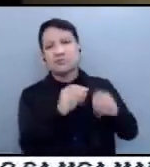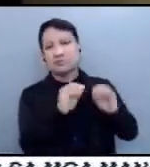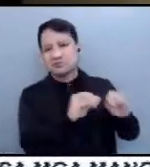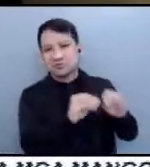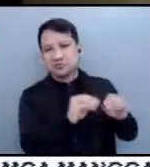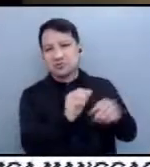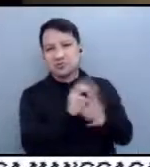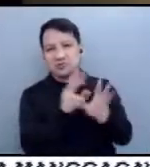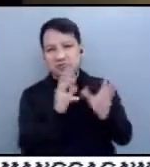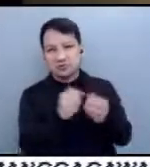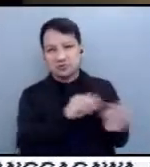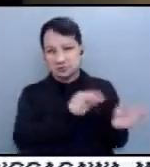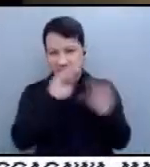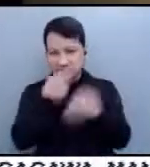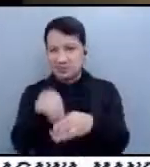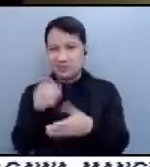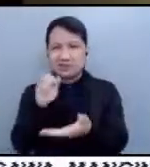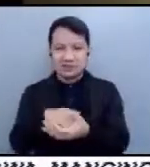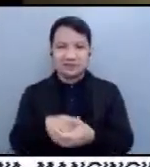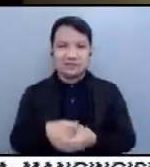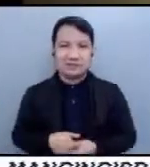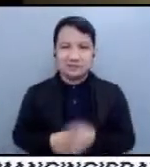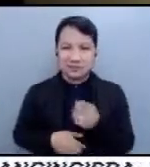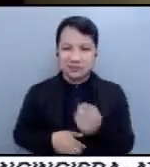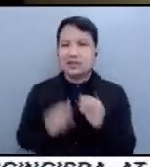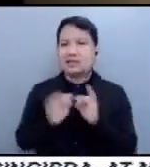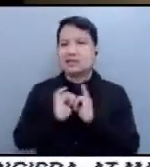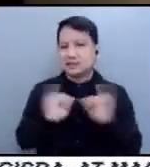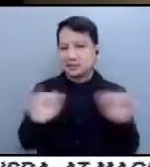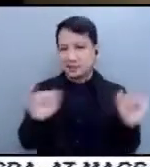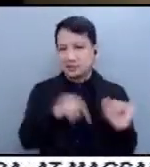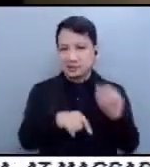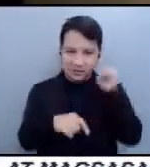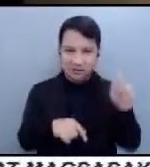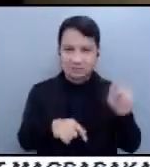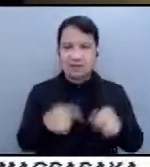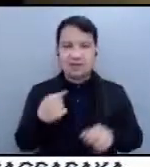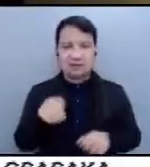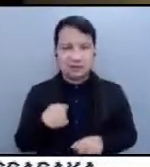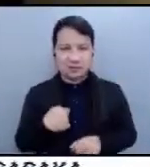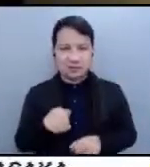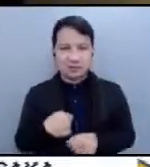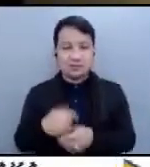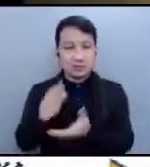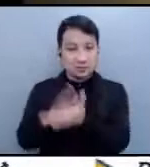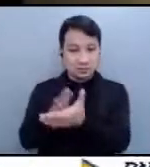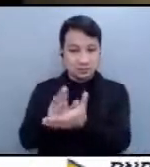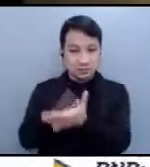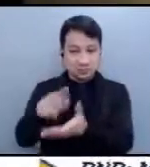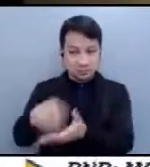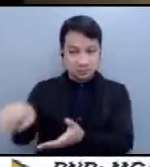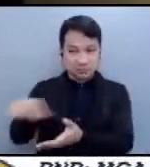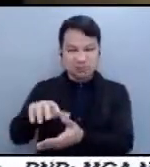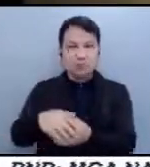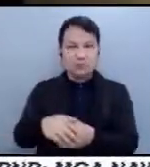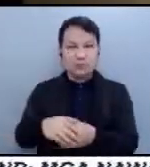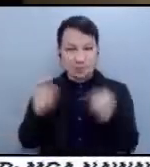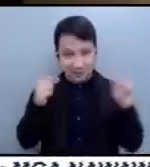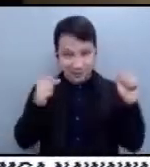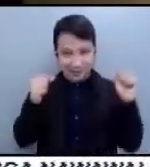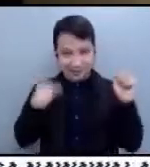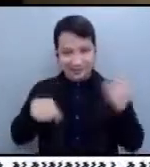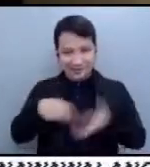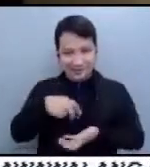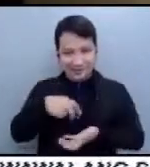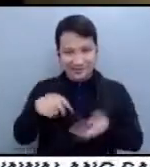workshop. Oh, ikaw, how about you, Atalia? Same with Aki po, nung bata din po ako sa mga school po namin. Yung giling-giling din po. Tapos, ayun